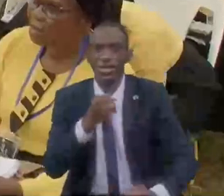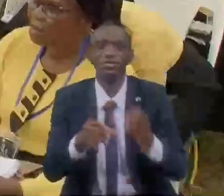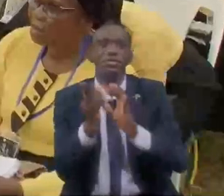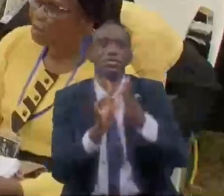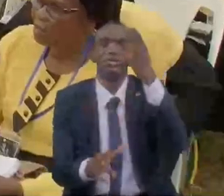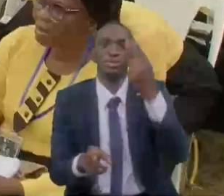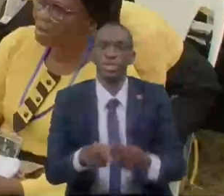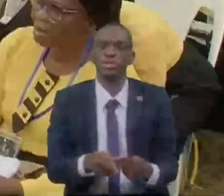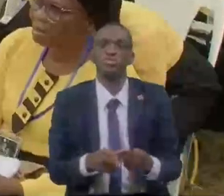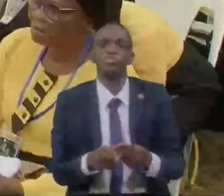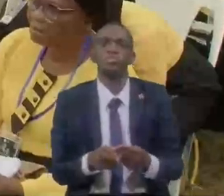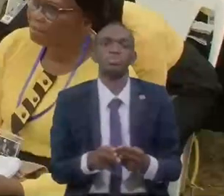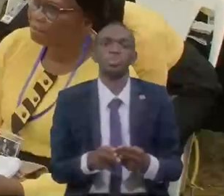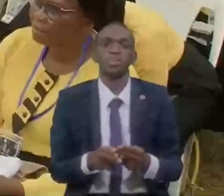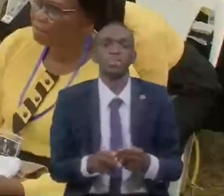Jésus.